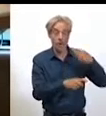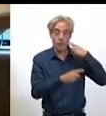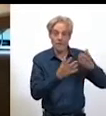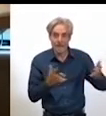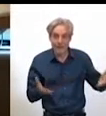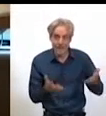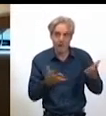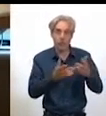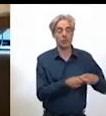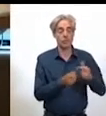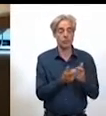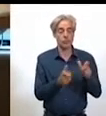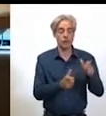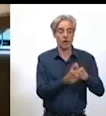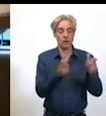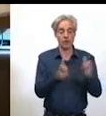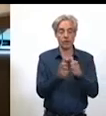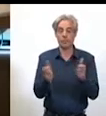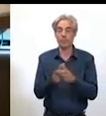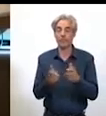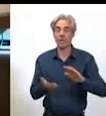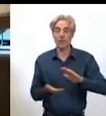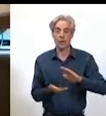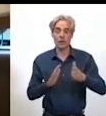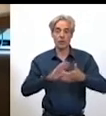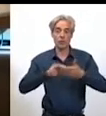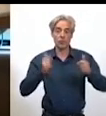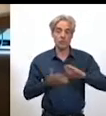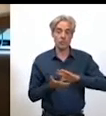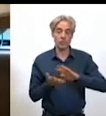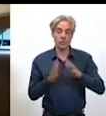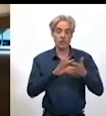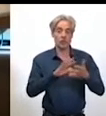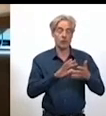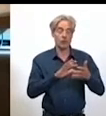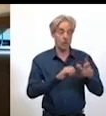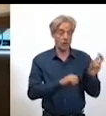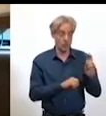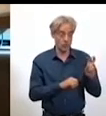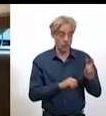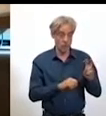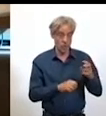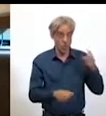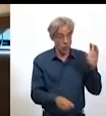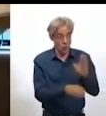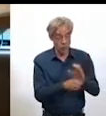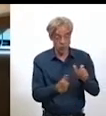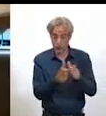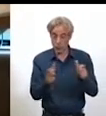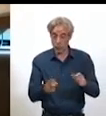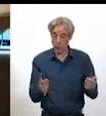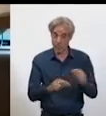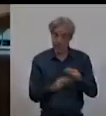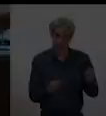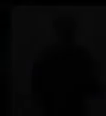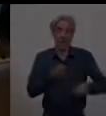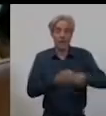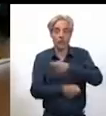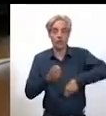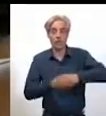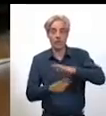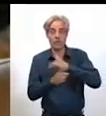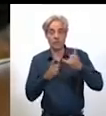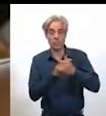de l'économie locale. La transition écologique n'est pas l'ennemi des entreprises, elle est la condition de leur survie. Ce